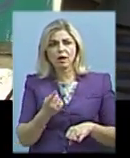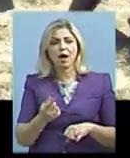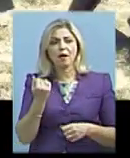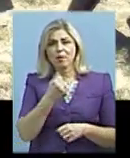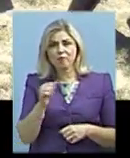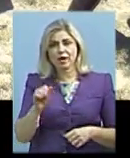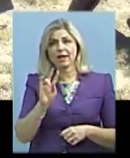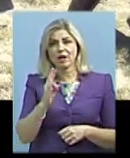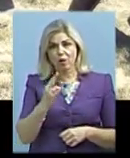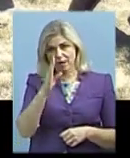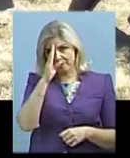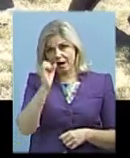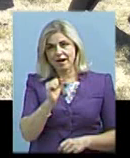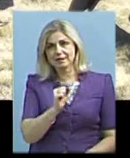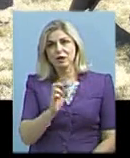Олександр Бойченко.